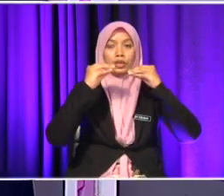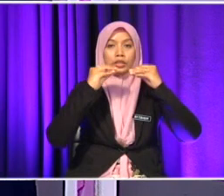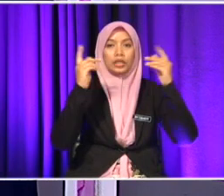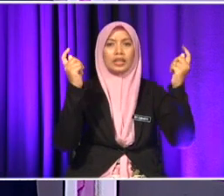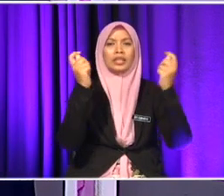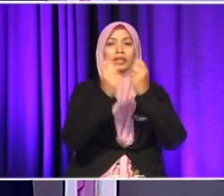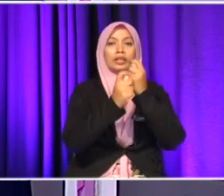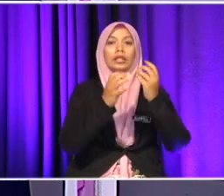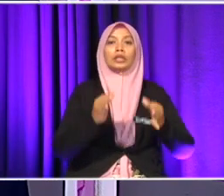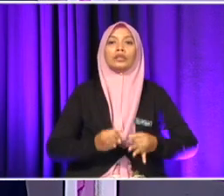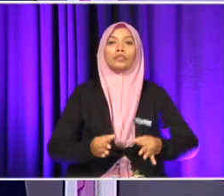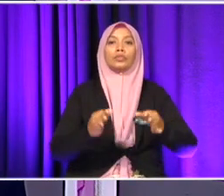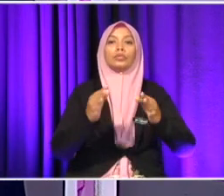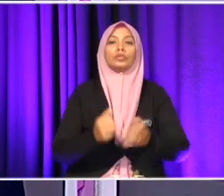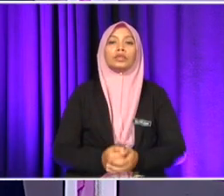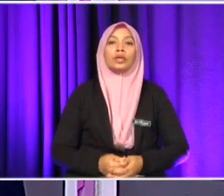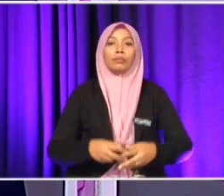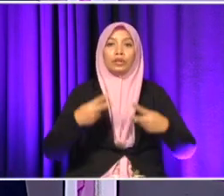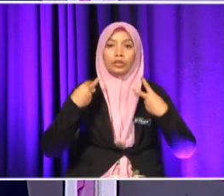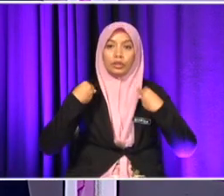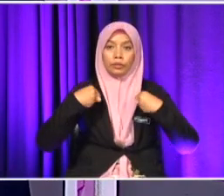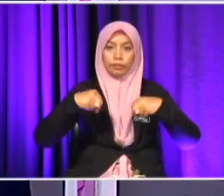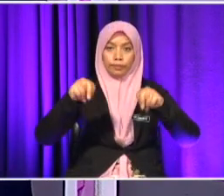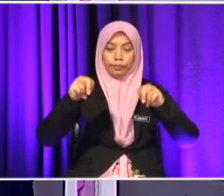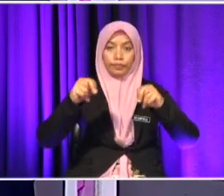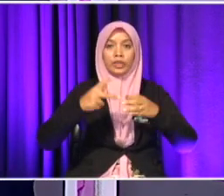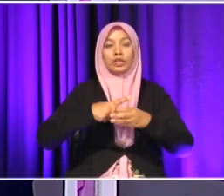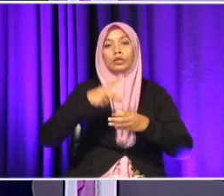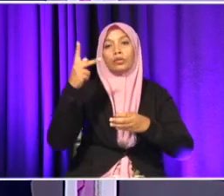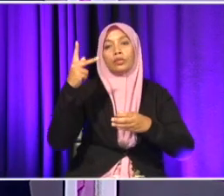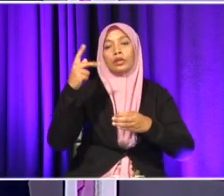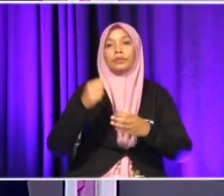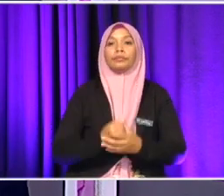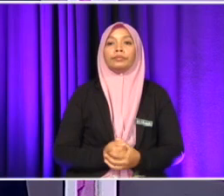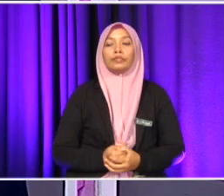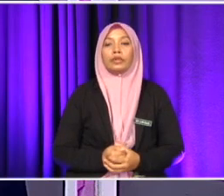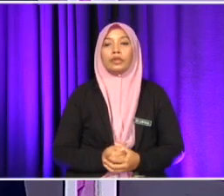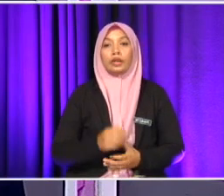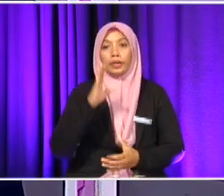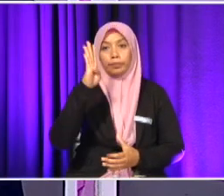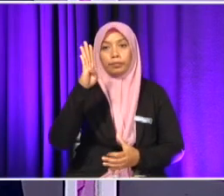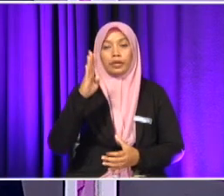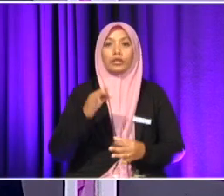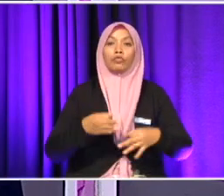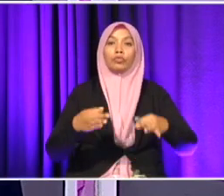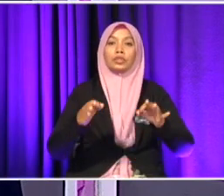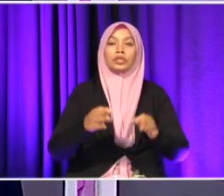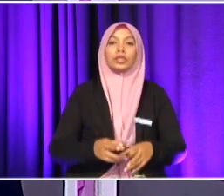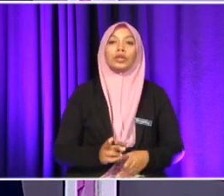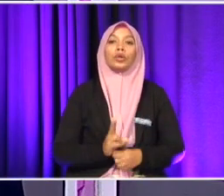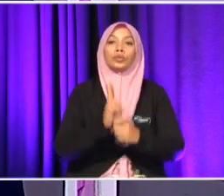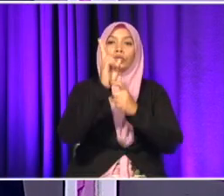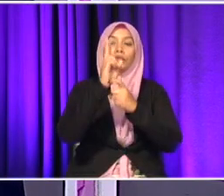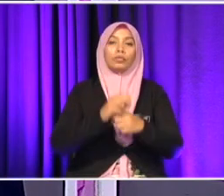fungsi dan pengeluaran pemasaran keuangan dan sumber perniagaan Oke bukan 4 fungsian utama dalam perniagaan